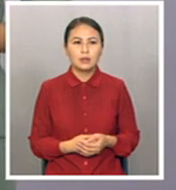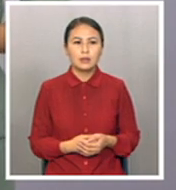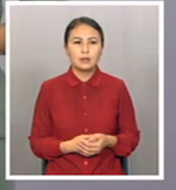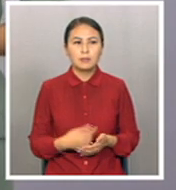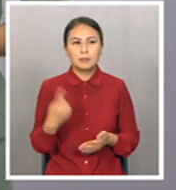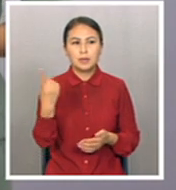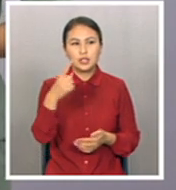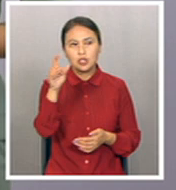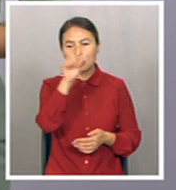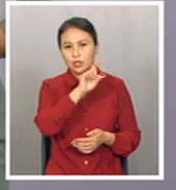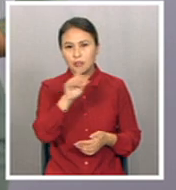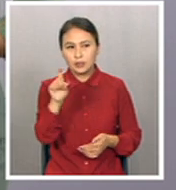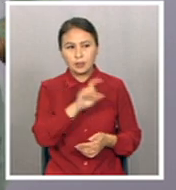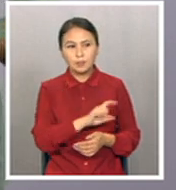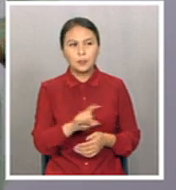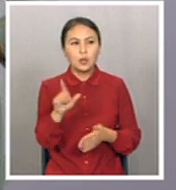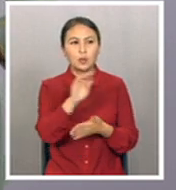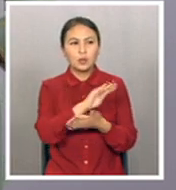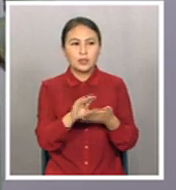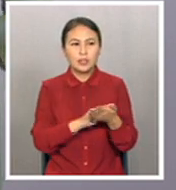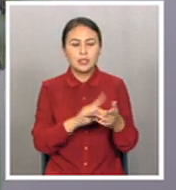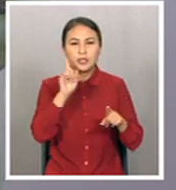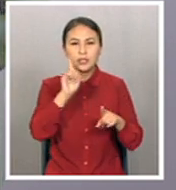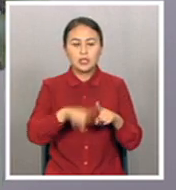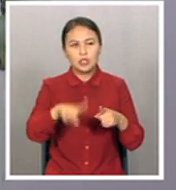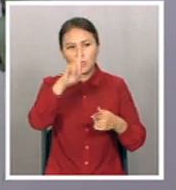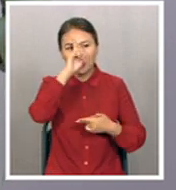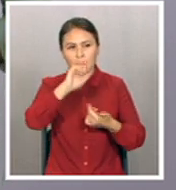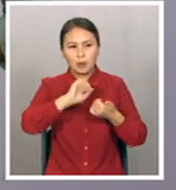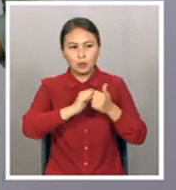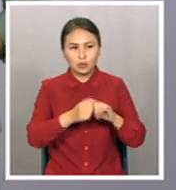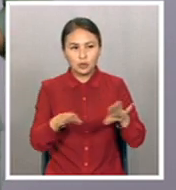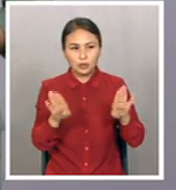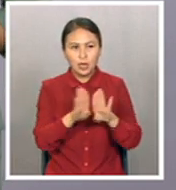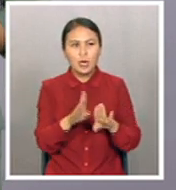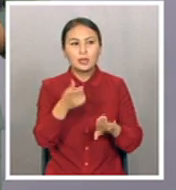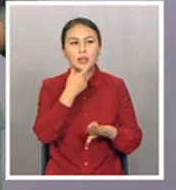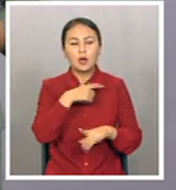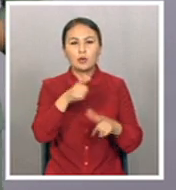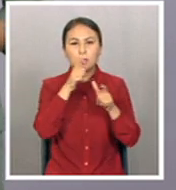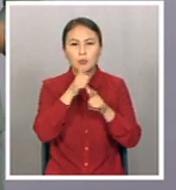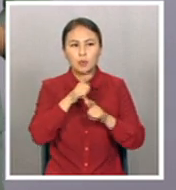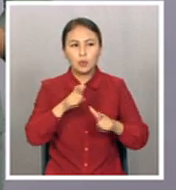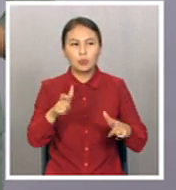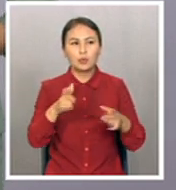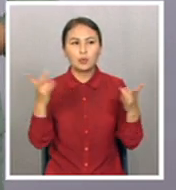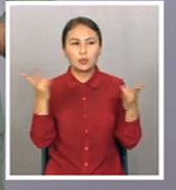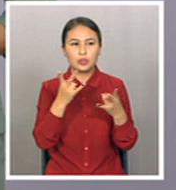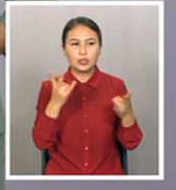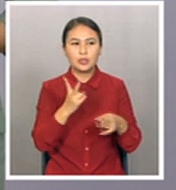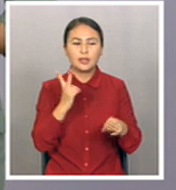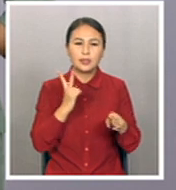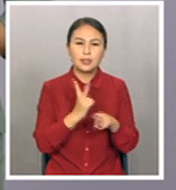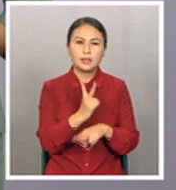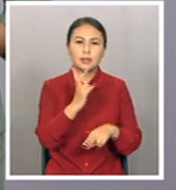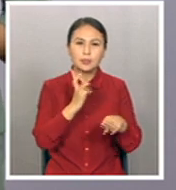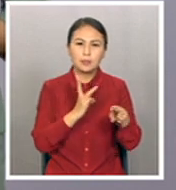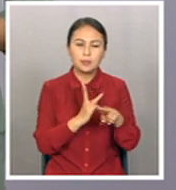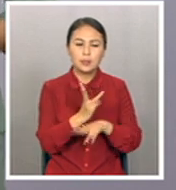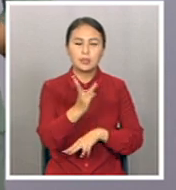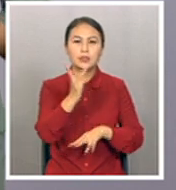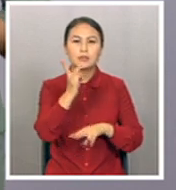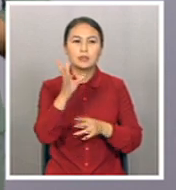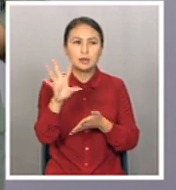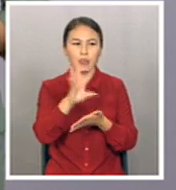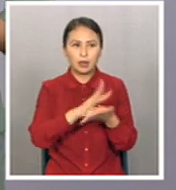болайық. Бірінші қадам. Өлеңді тез жаттап алу үшін дауыстап оқу қажет.